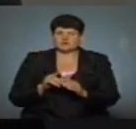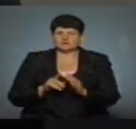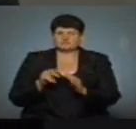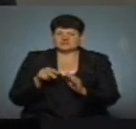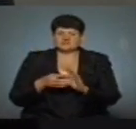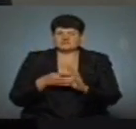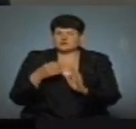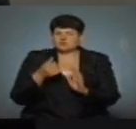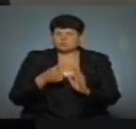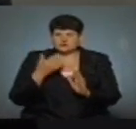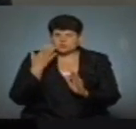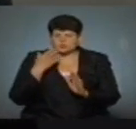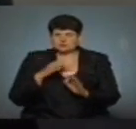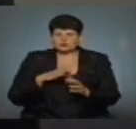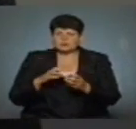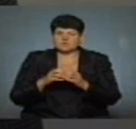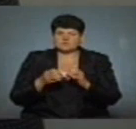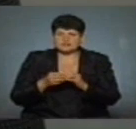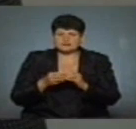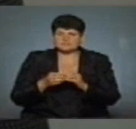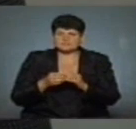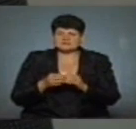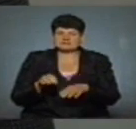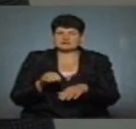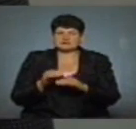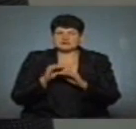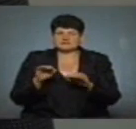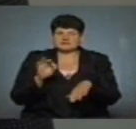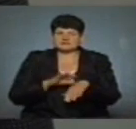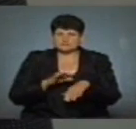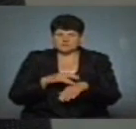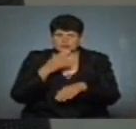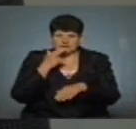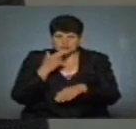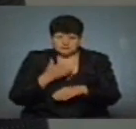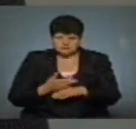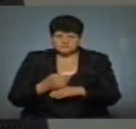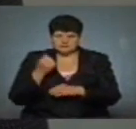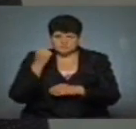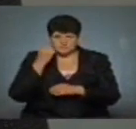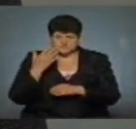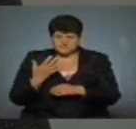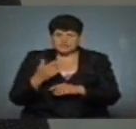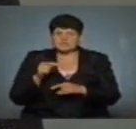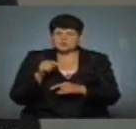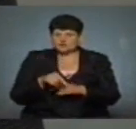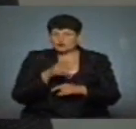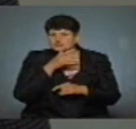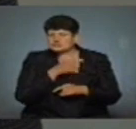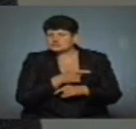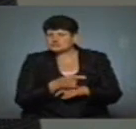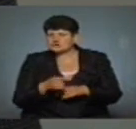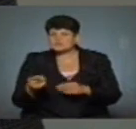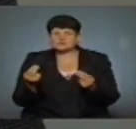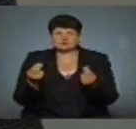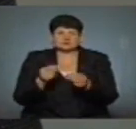2009 році, коли була проблема з підвищеним рівнем захворюваності пандемічного грипу, як пам'ятають. І ось з того часу фінансування